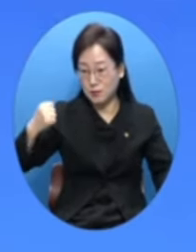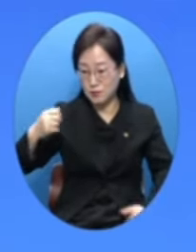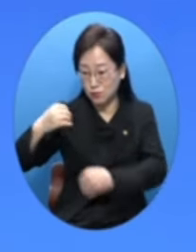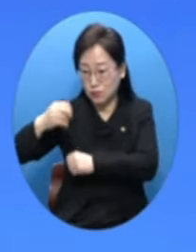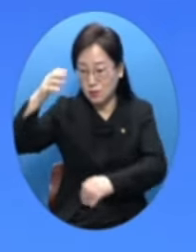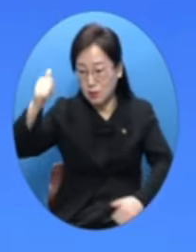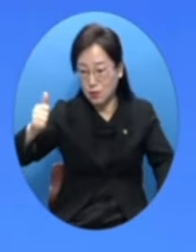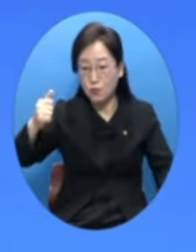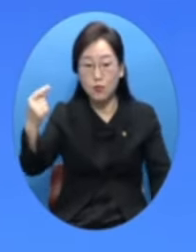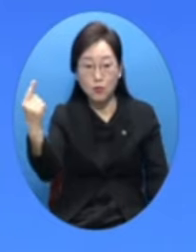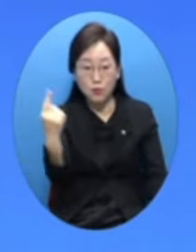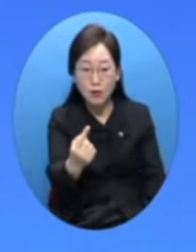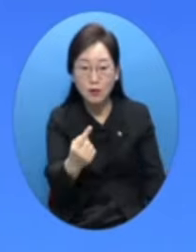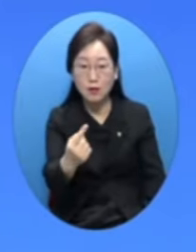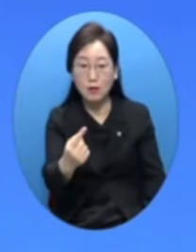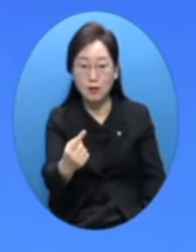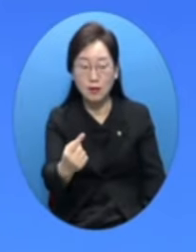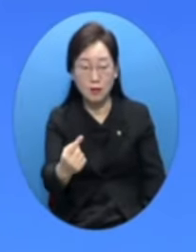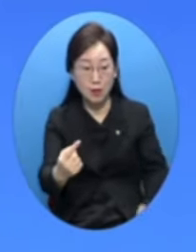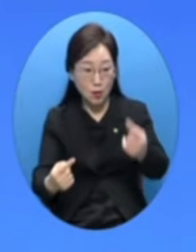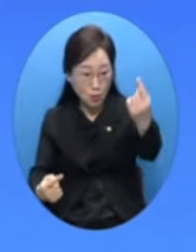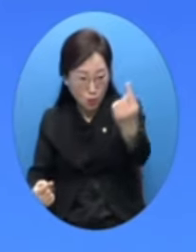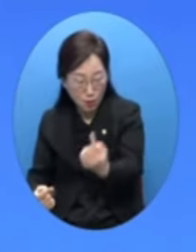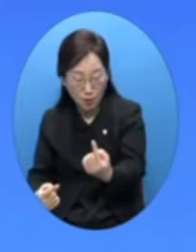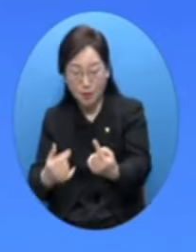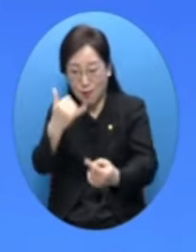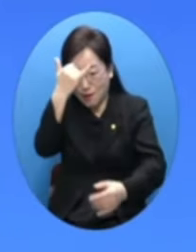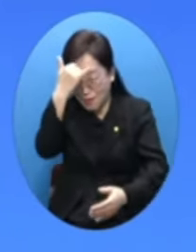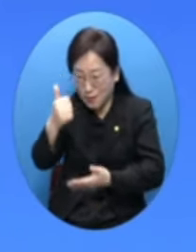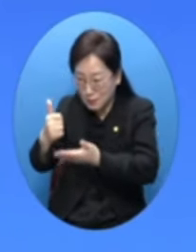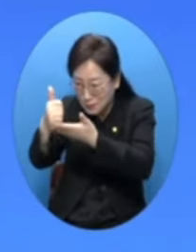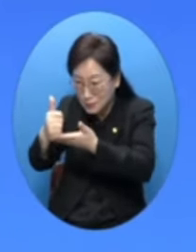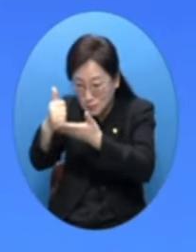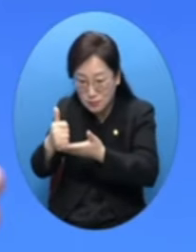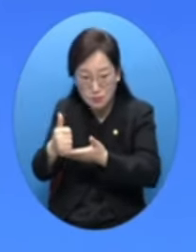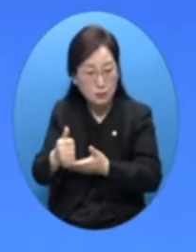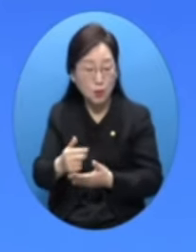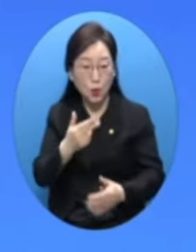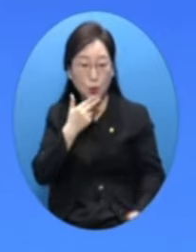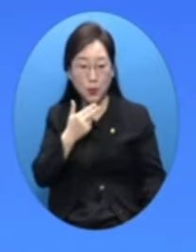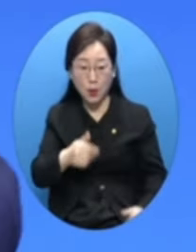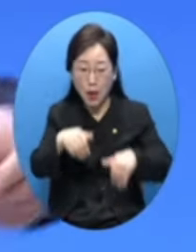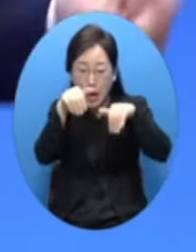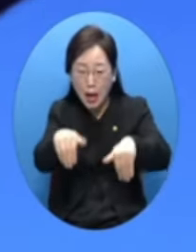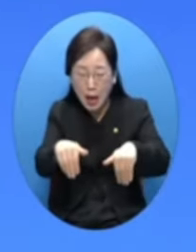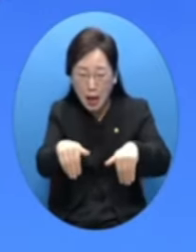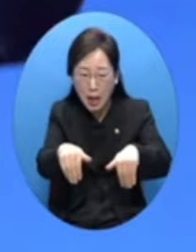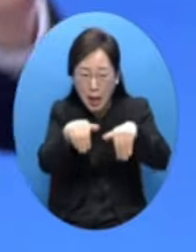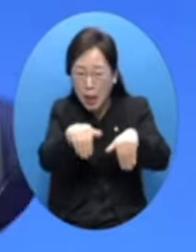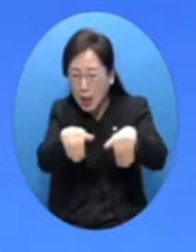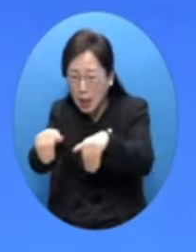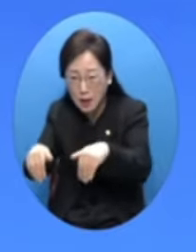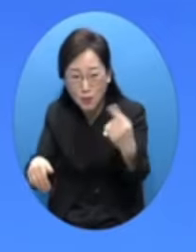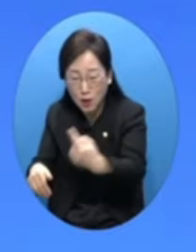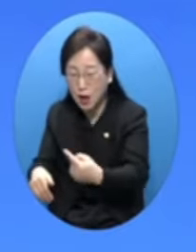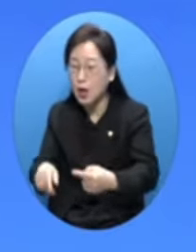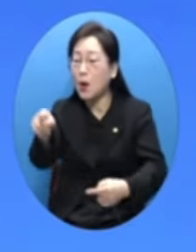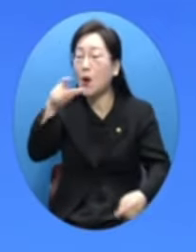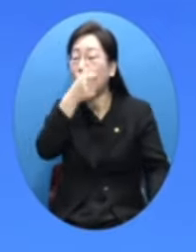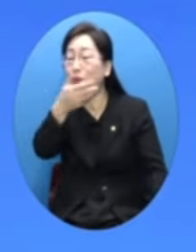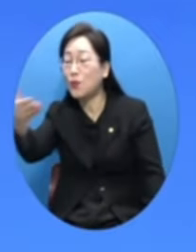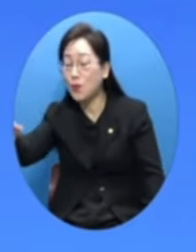왔는데 나와서 예를 갖추고 환영하지 않고 하인을 내보내고 저 요단강 가서 7번 씻고